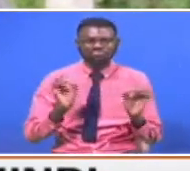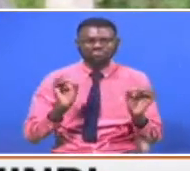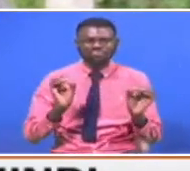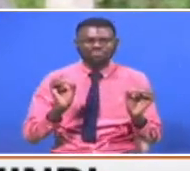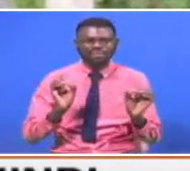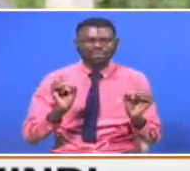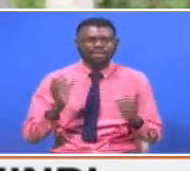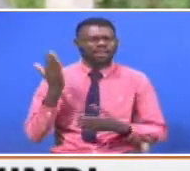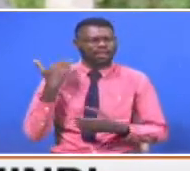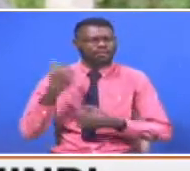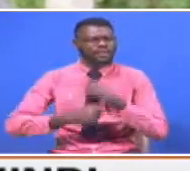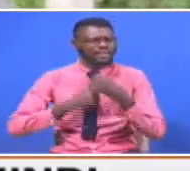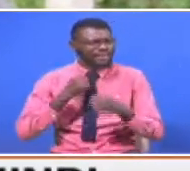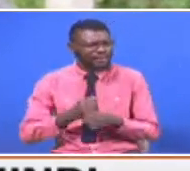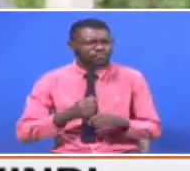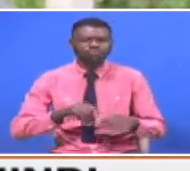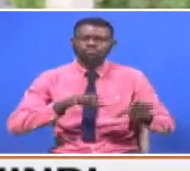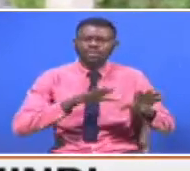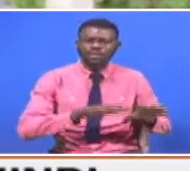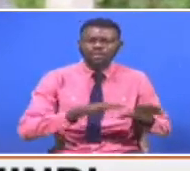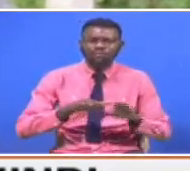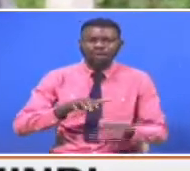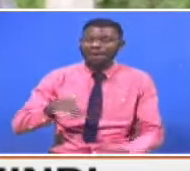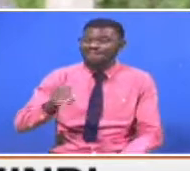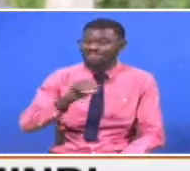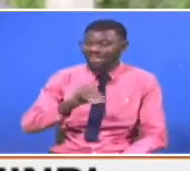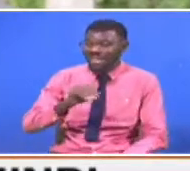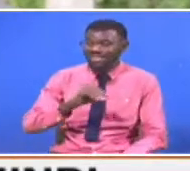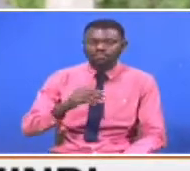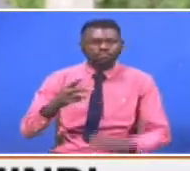Ilitupea chashu. Mbolea ilikuwa shilingi 1,700.